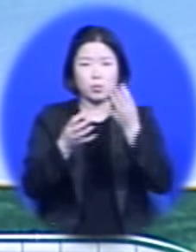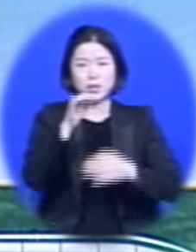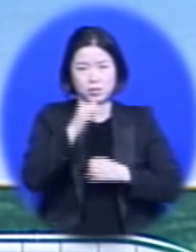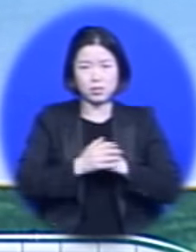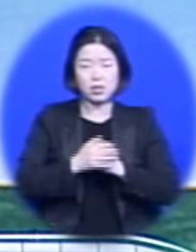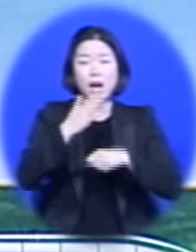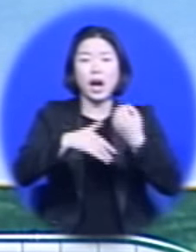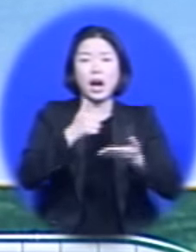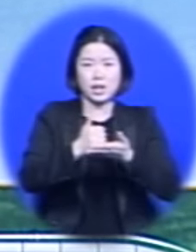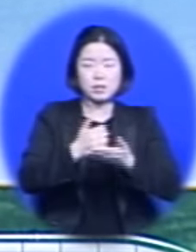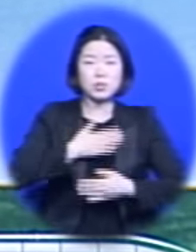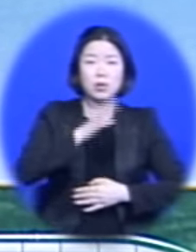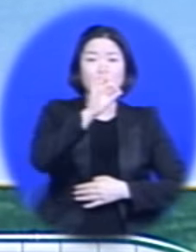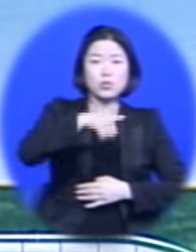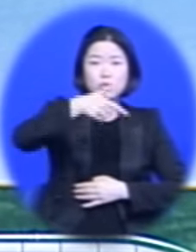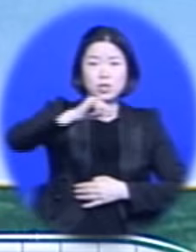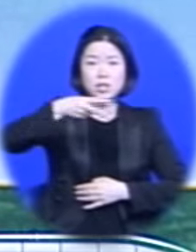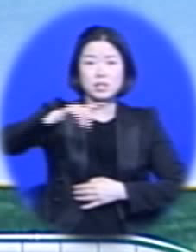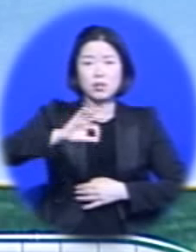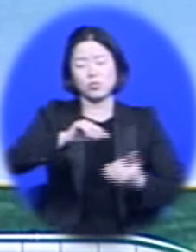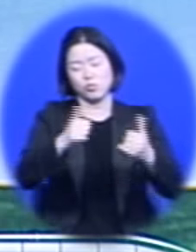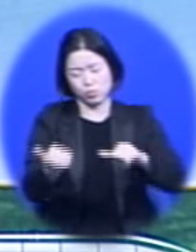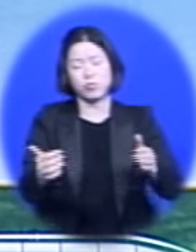하나님, 유기성이는 죽었습니다.